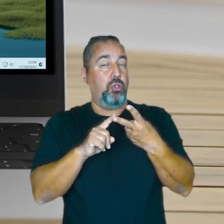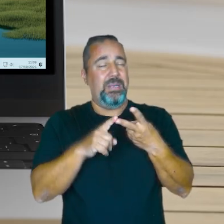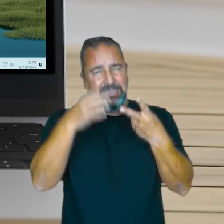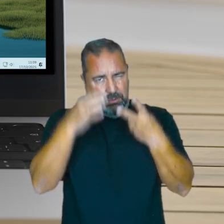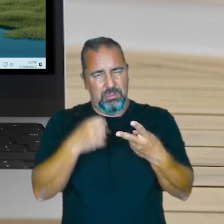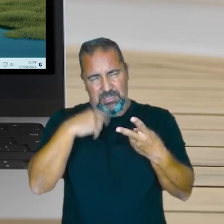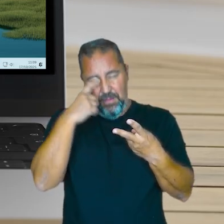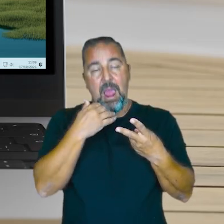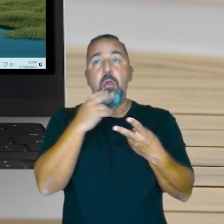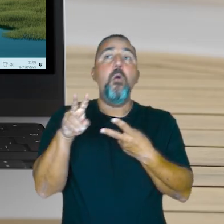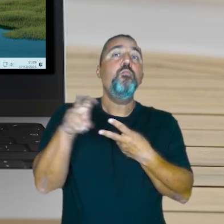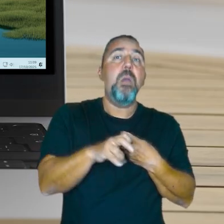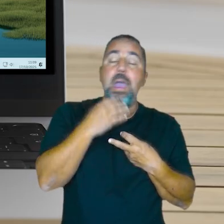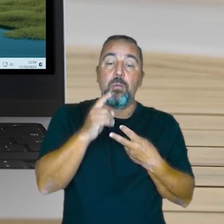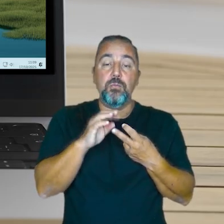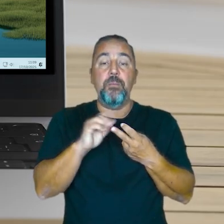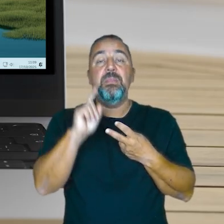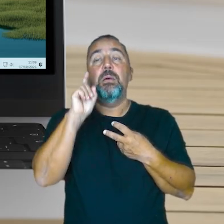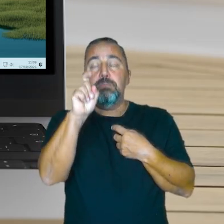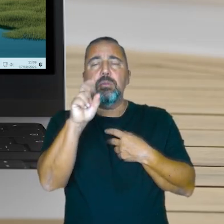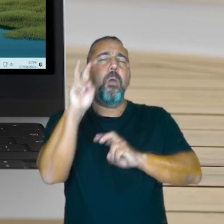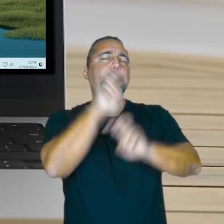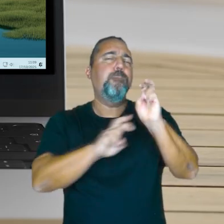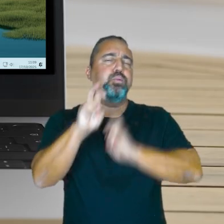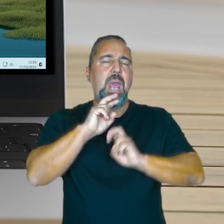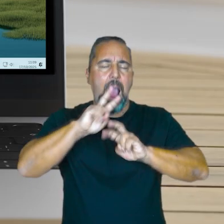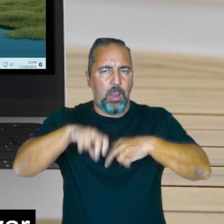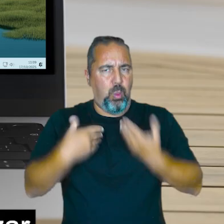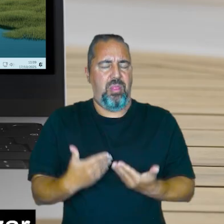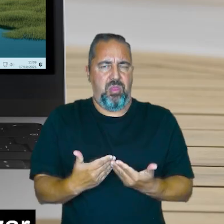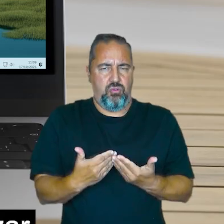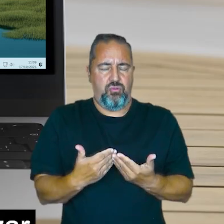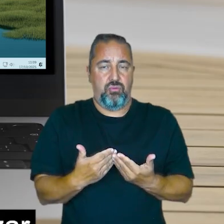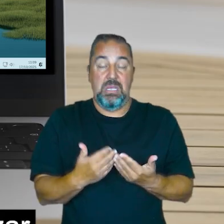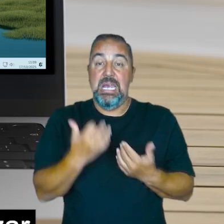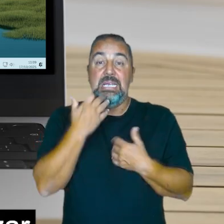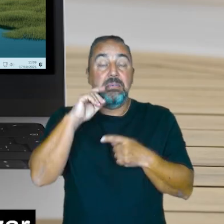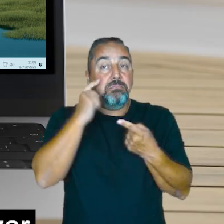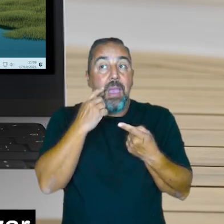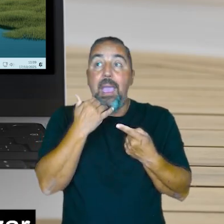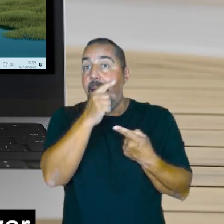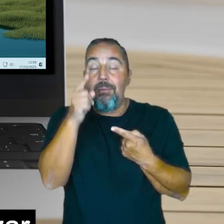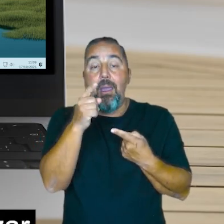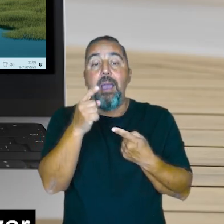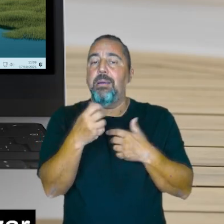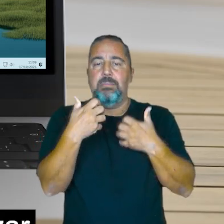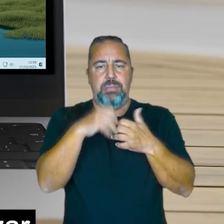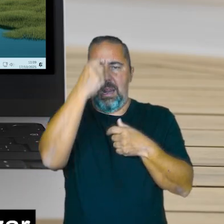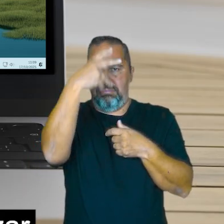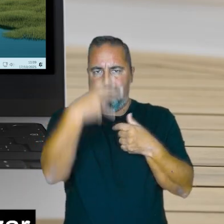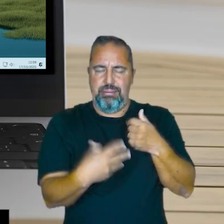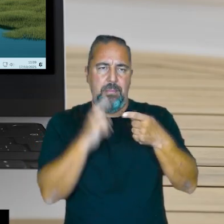Buscar actualización botoia. Baten bat aurkituz gero, zerrendan agertuko zaizu, eta descargar